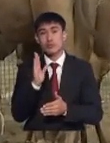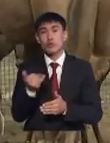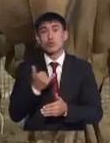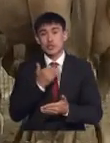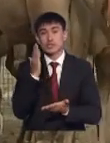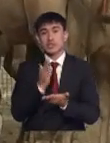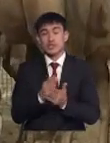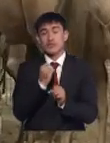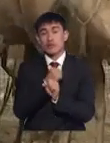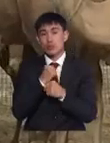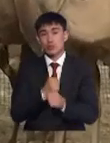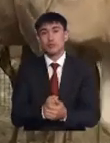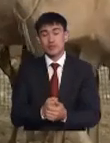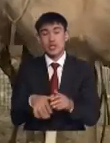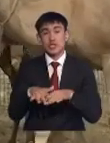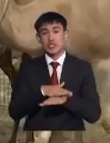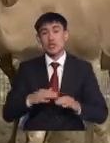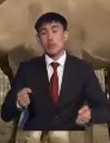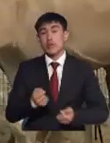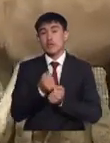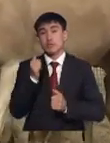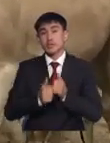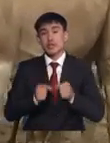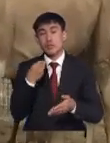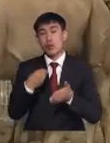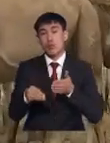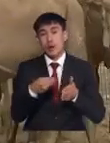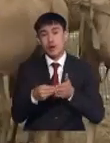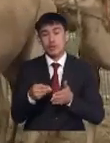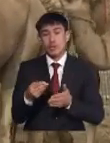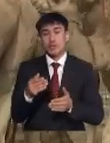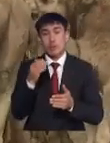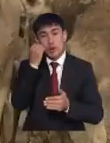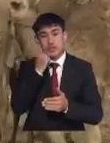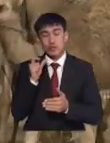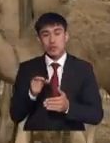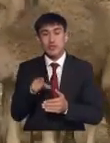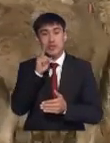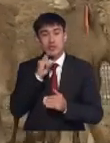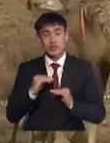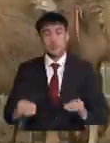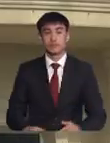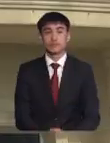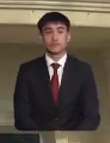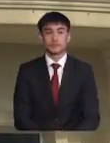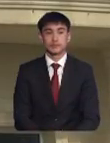нас есть верблюды. Жители поддерживают и постоянно покупают, особенно для пожилых людей или детей.